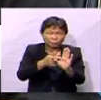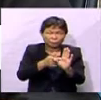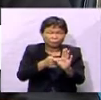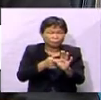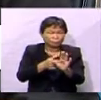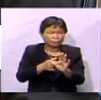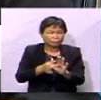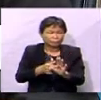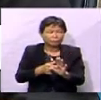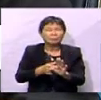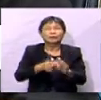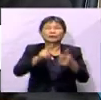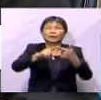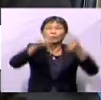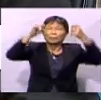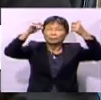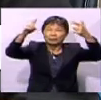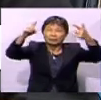daripada segi pendidikan,